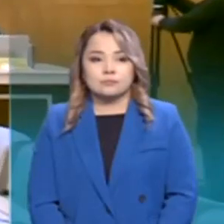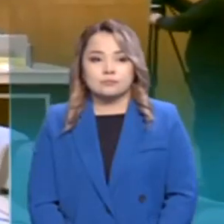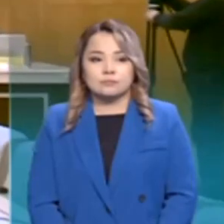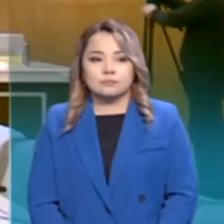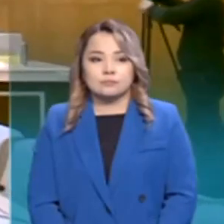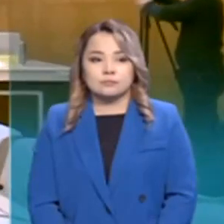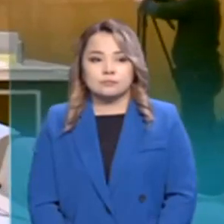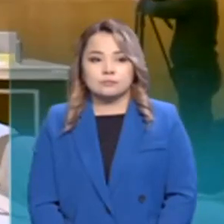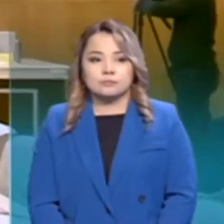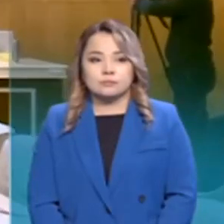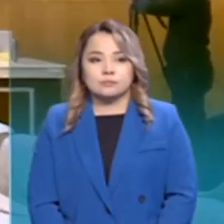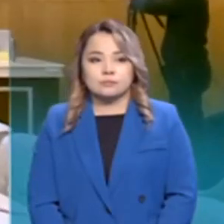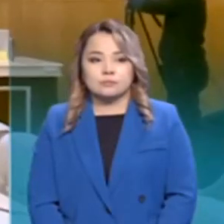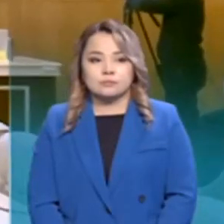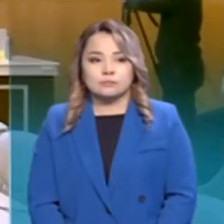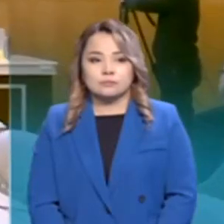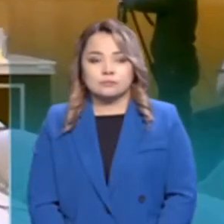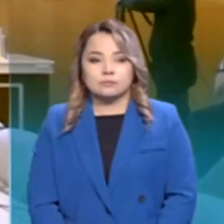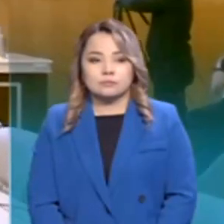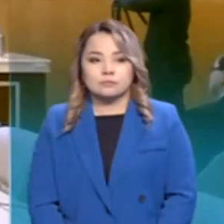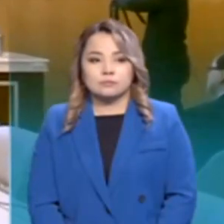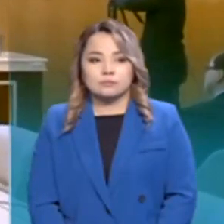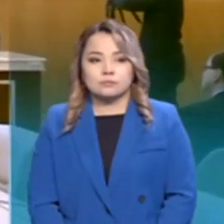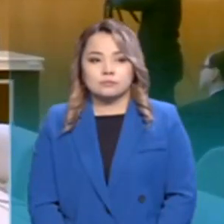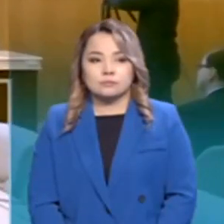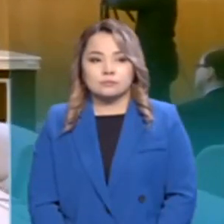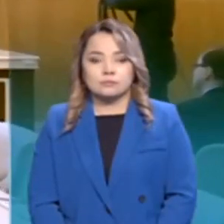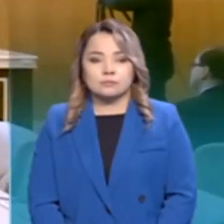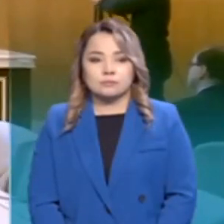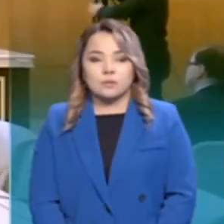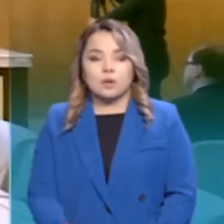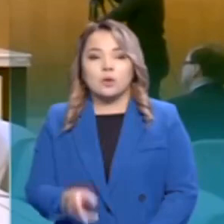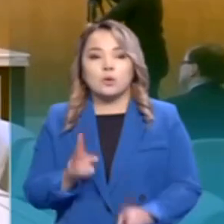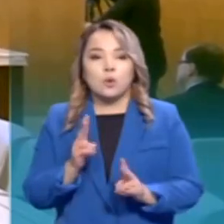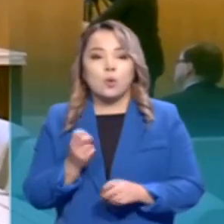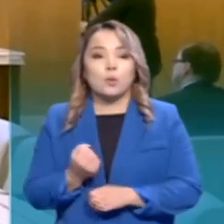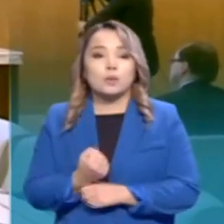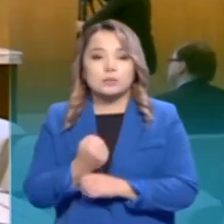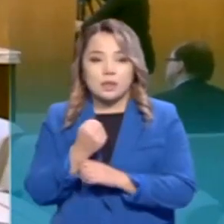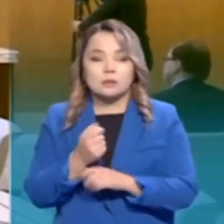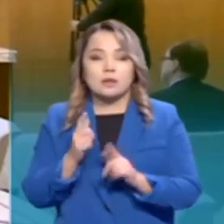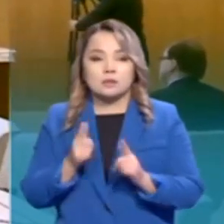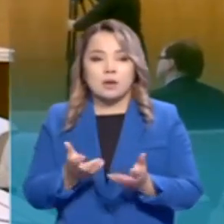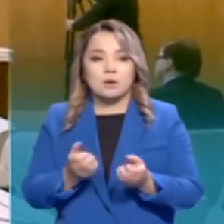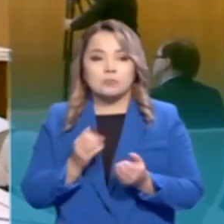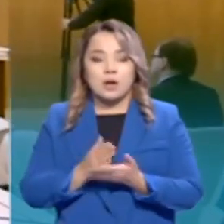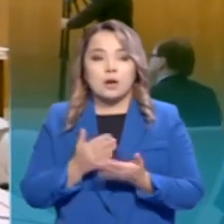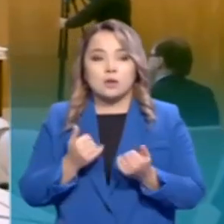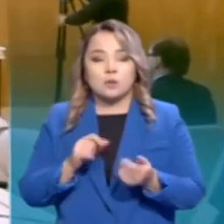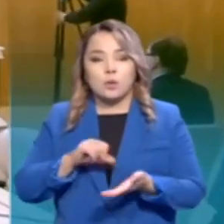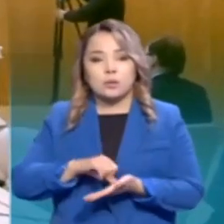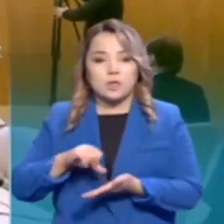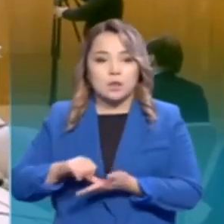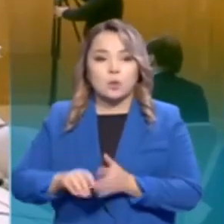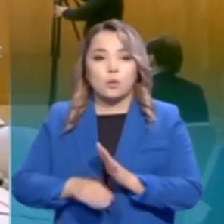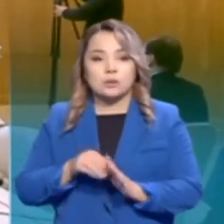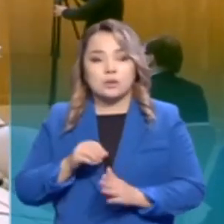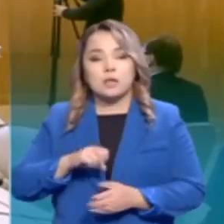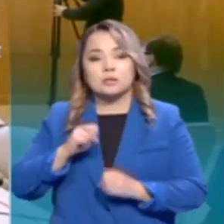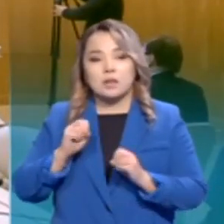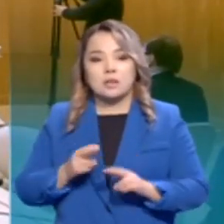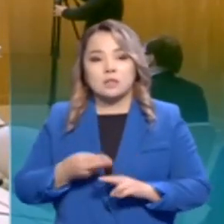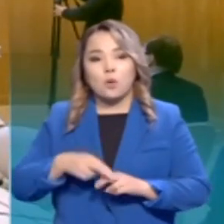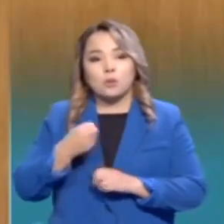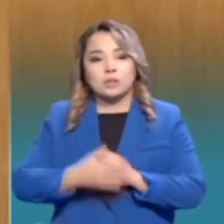Бірауыздан рахмет қаулы қабылданды. Құрметті отырысқа қатысушылар, сонымен орталық сайлау комиссиясы